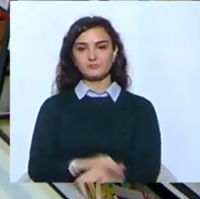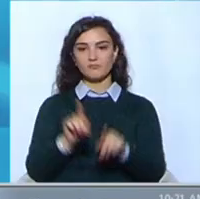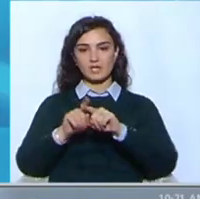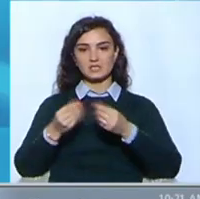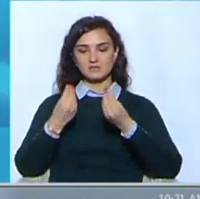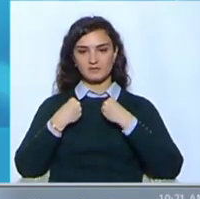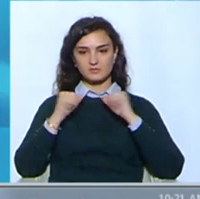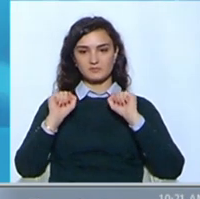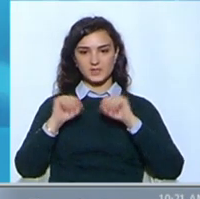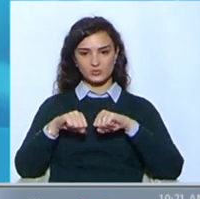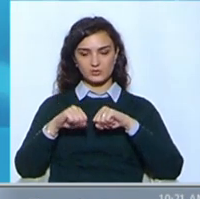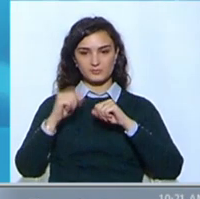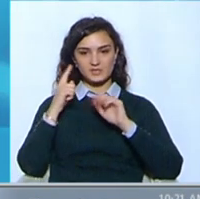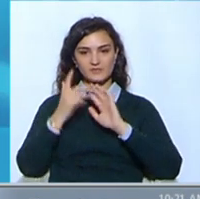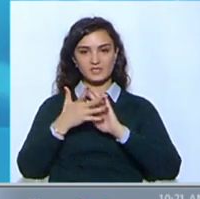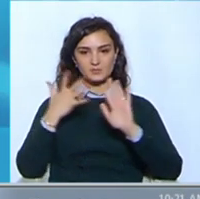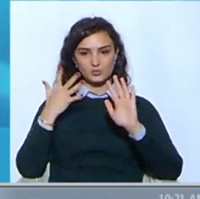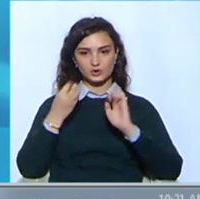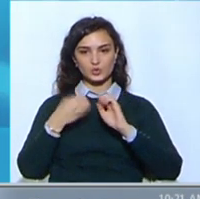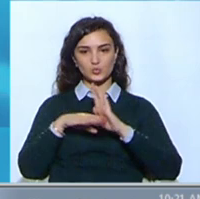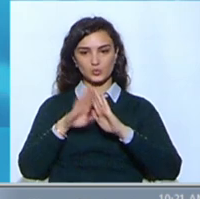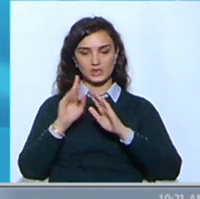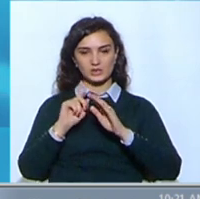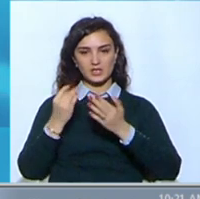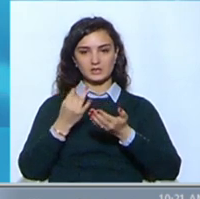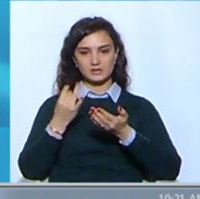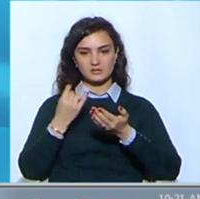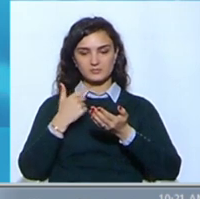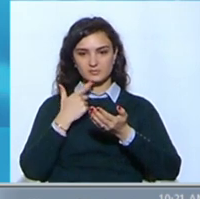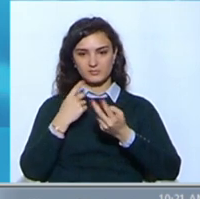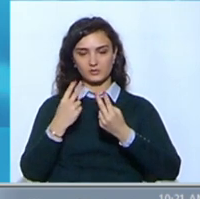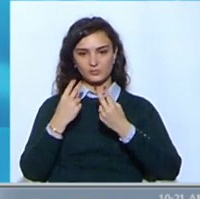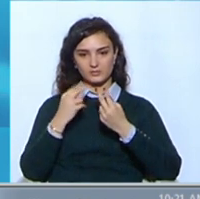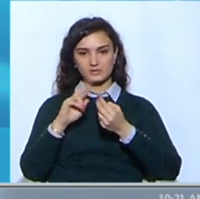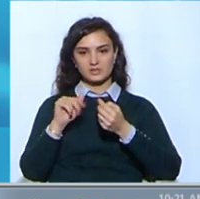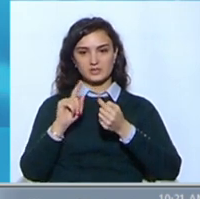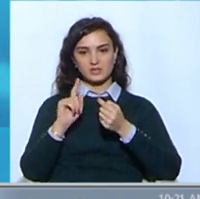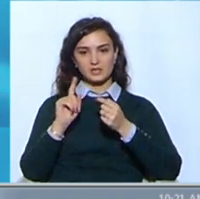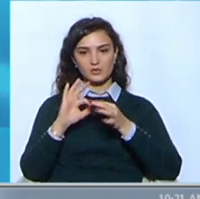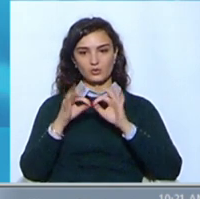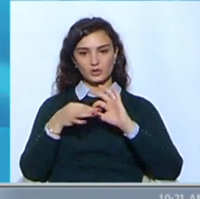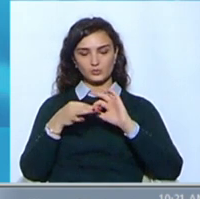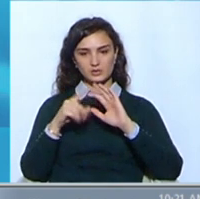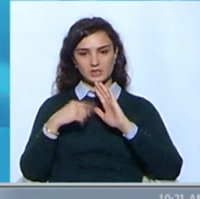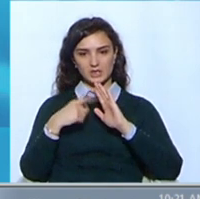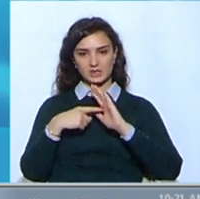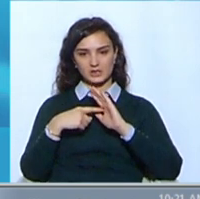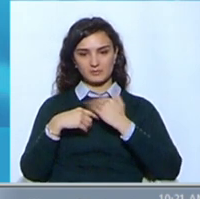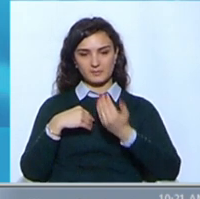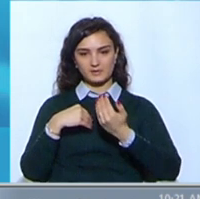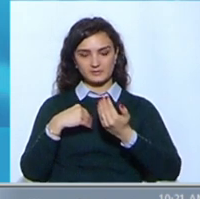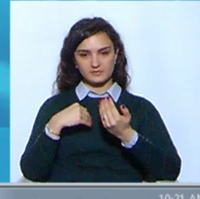საშუალებას გვესმოდეს უკეთ რა ინტერესებს ჩვენს მაყურებელს, რა კონკრეტული საკითხებია